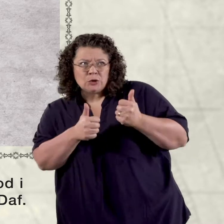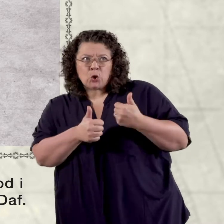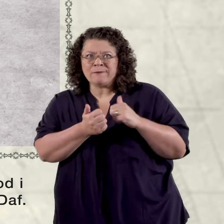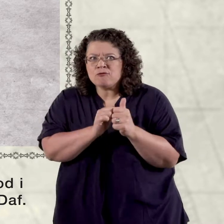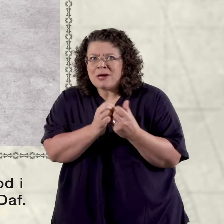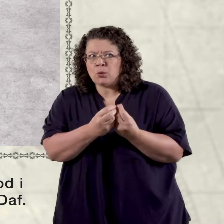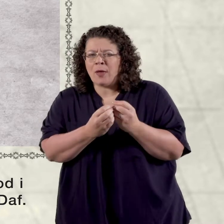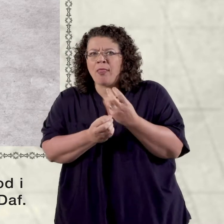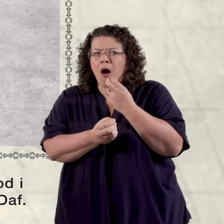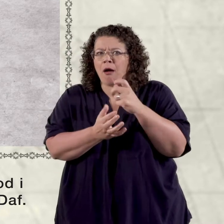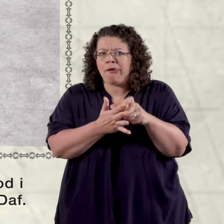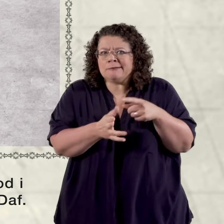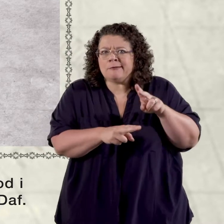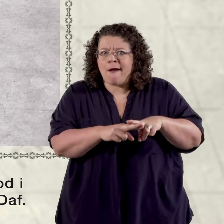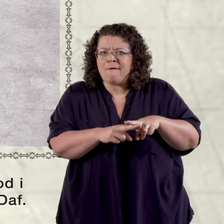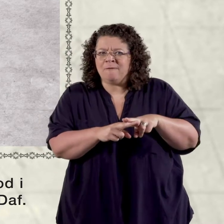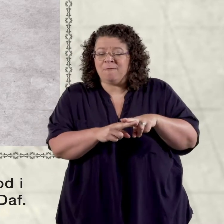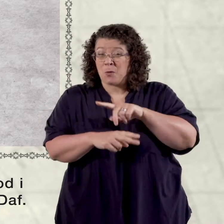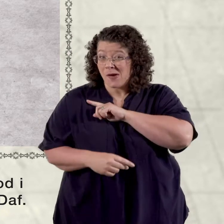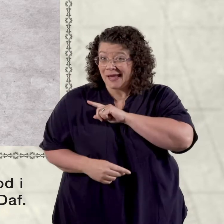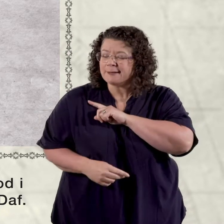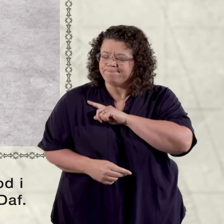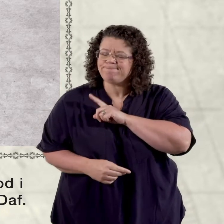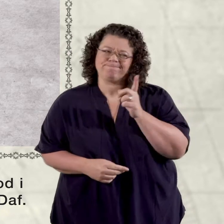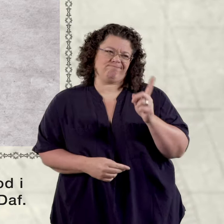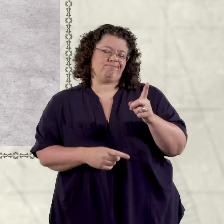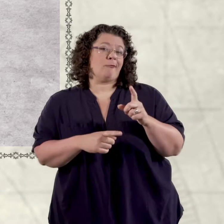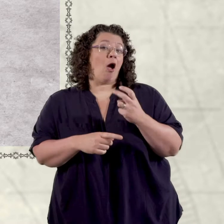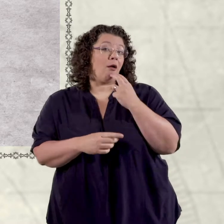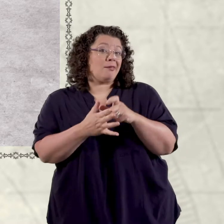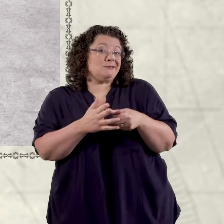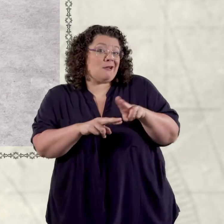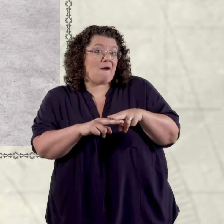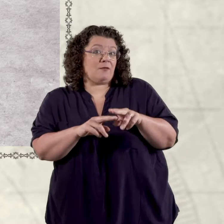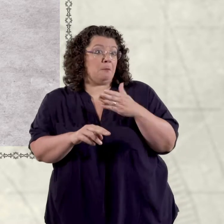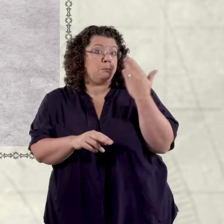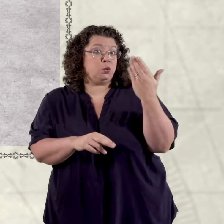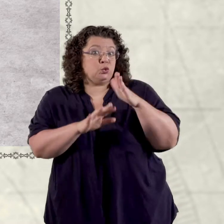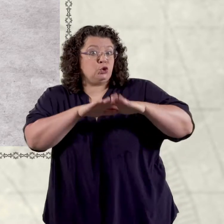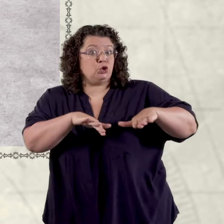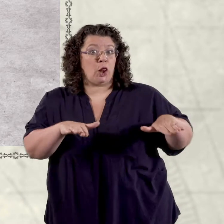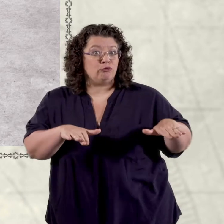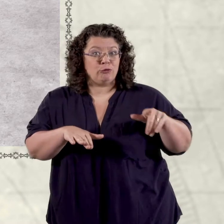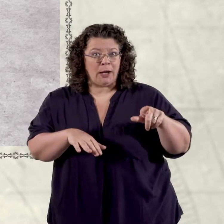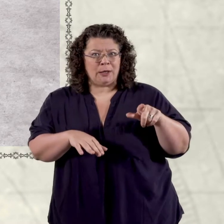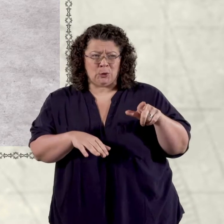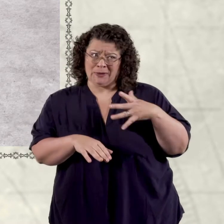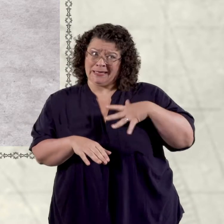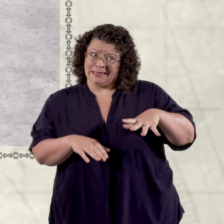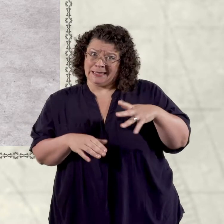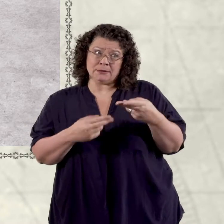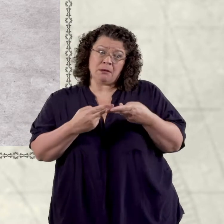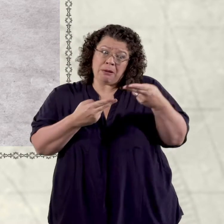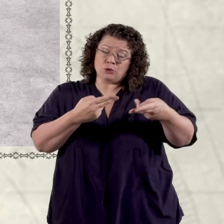bod yn ffrind ac yn naid da i Uncle Daf. Dach chi'n gweld? Doedd gan Uncle Daf ddim